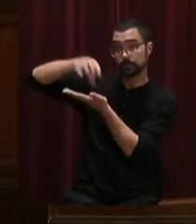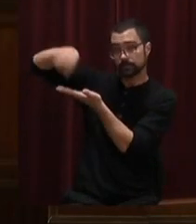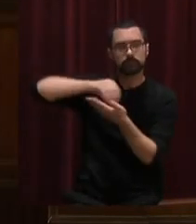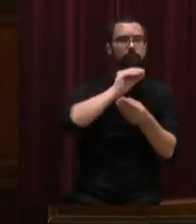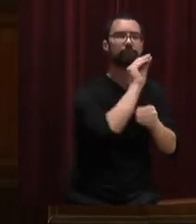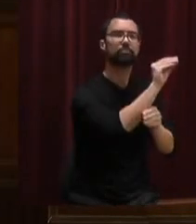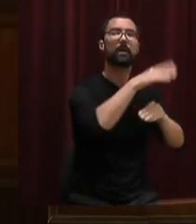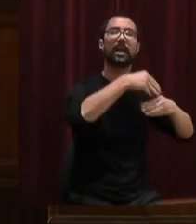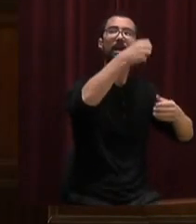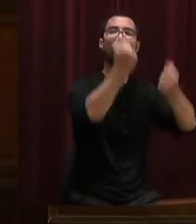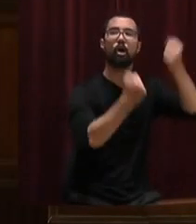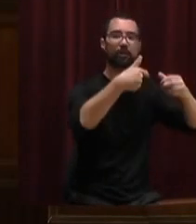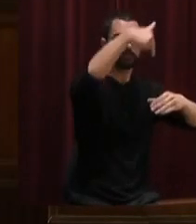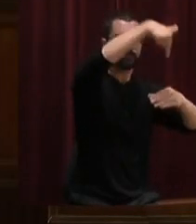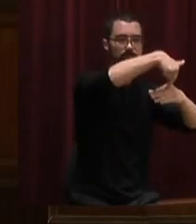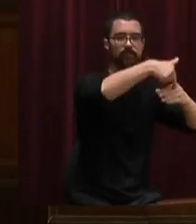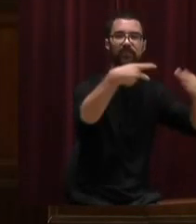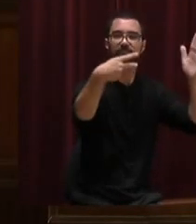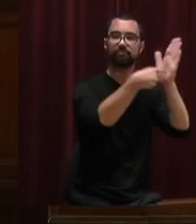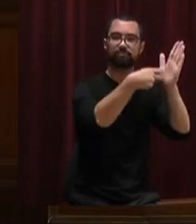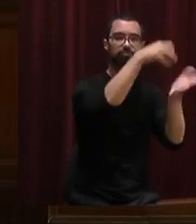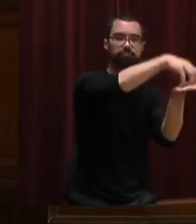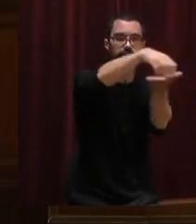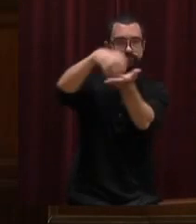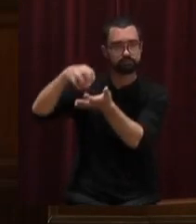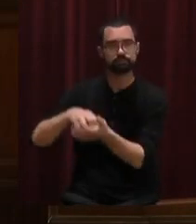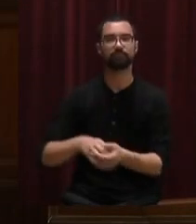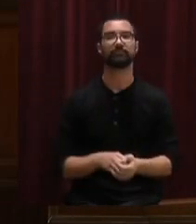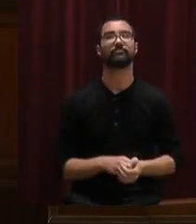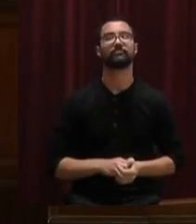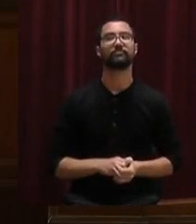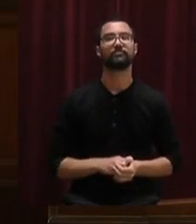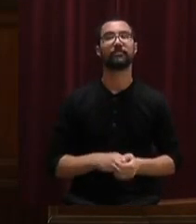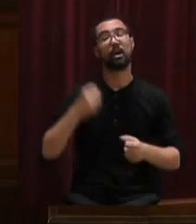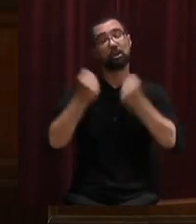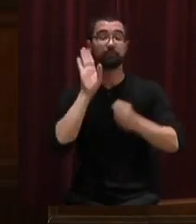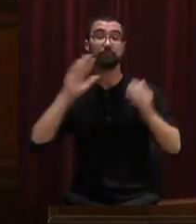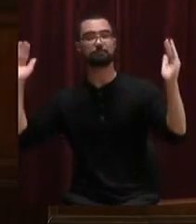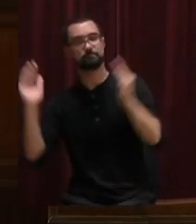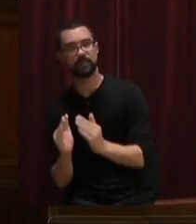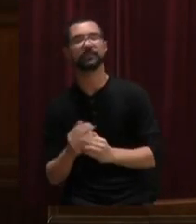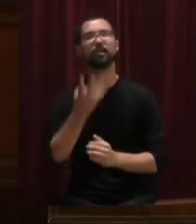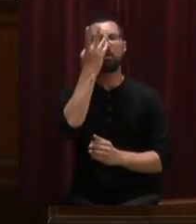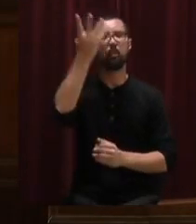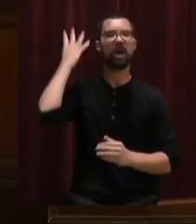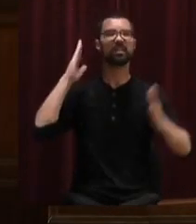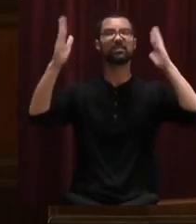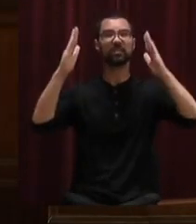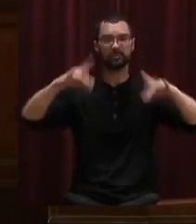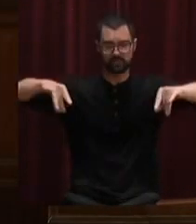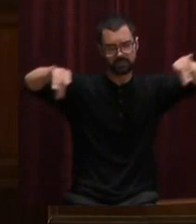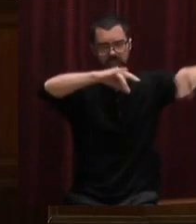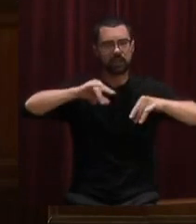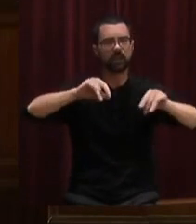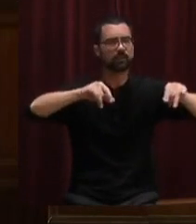implantarem incentius fiscals a la substitució de cotxes contaminants per vehicles elèctrics. Durant la passada legislatura s'ha protegit més territori que en totes